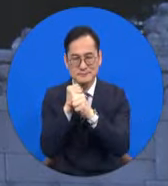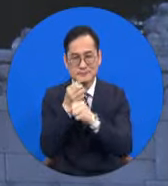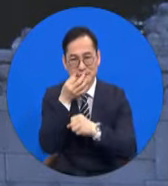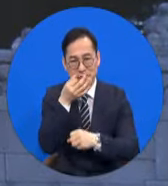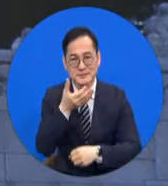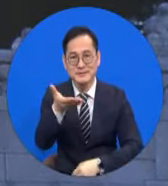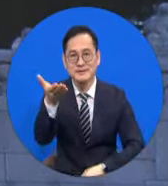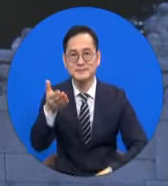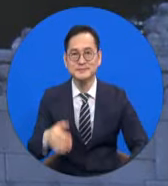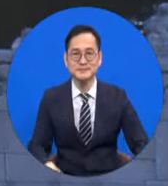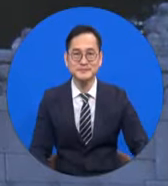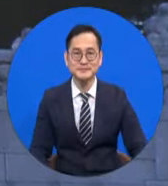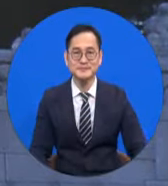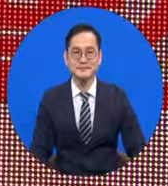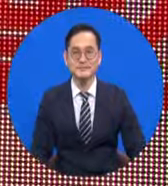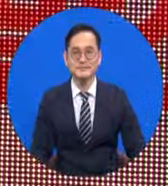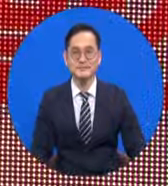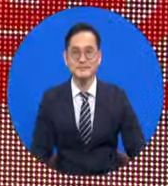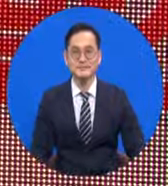취재했습니다.